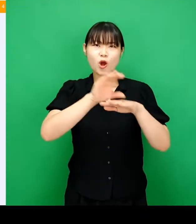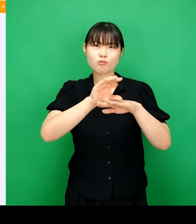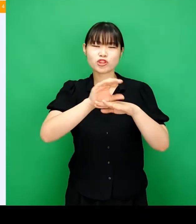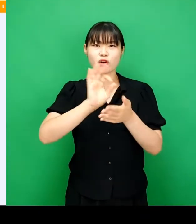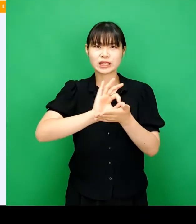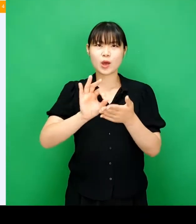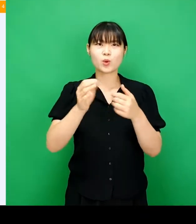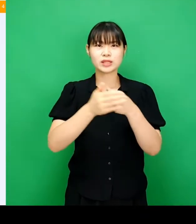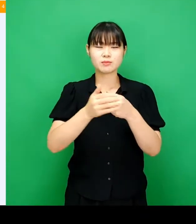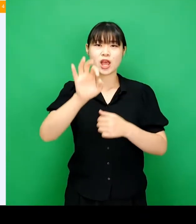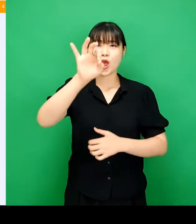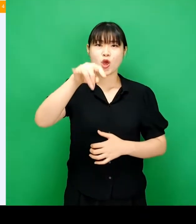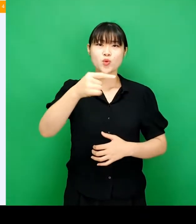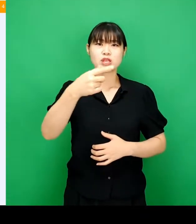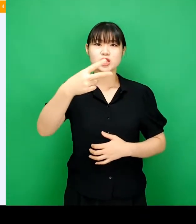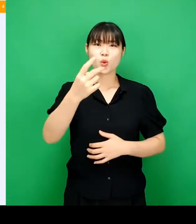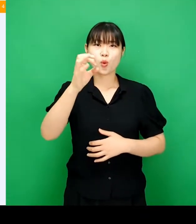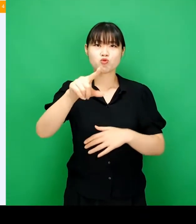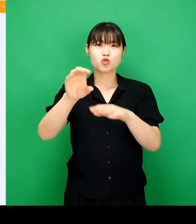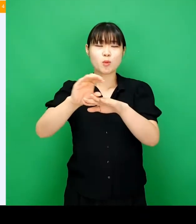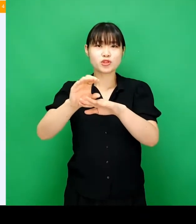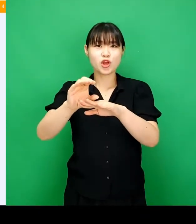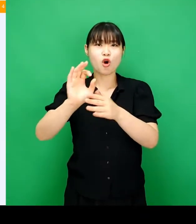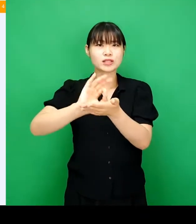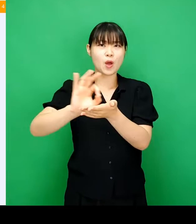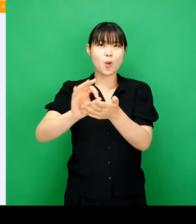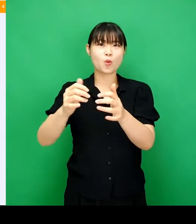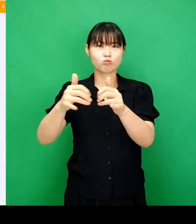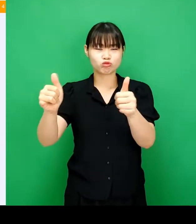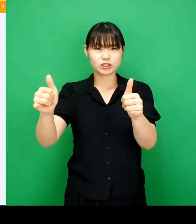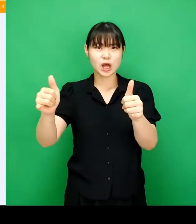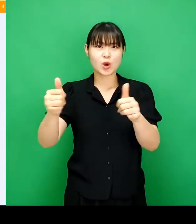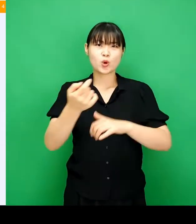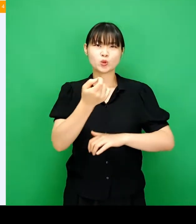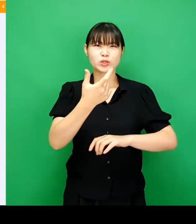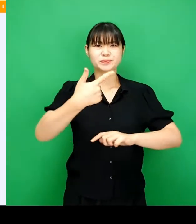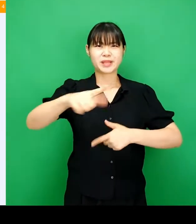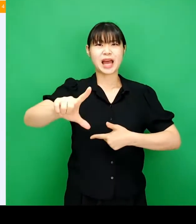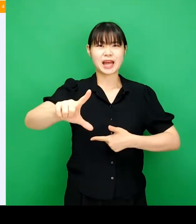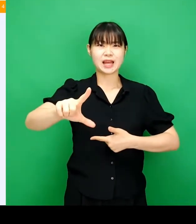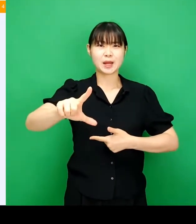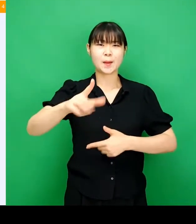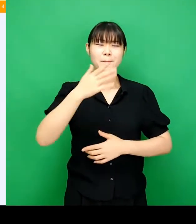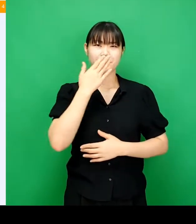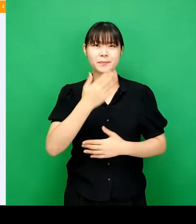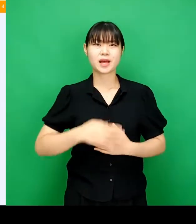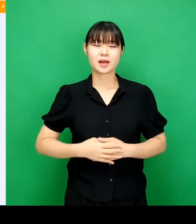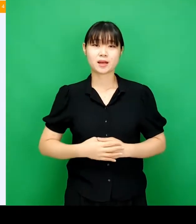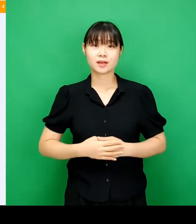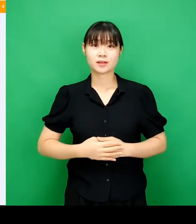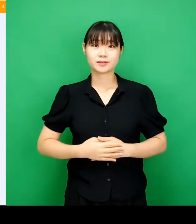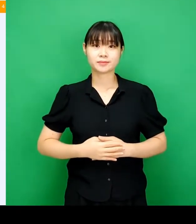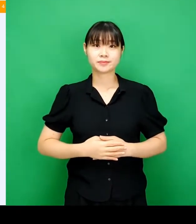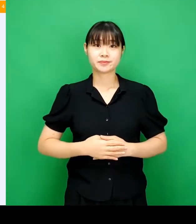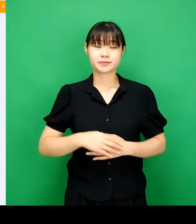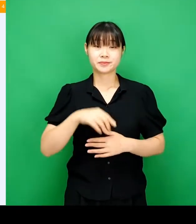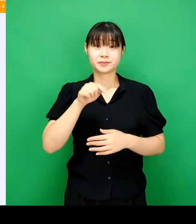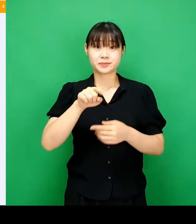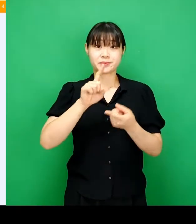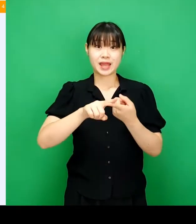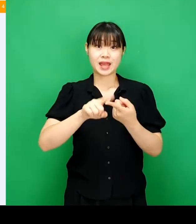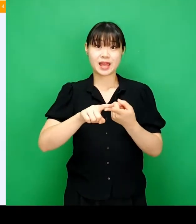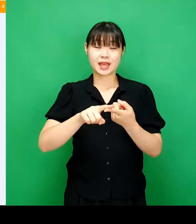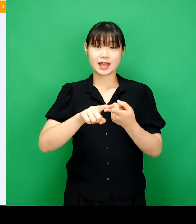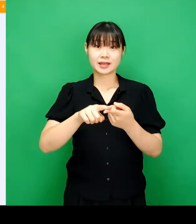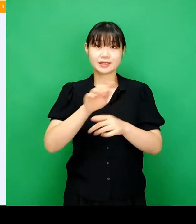저는 애플 컴퓨터를 사용하기 때문에 윈도우 컴퓨터를 사용하시는 수강생 분들과는 시연 화면이 조금 다를 수